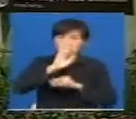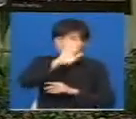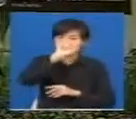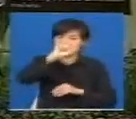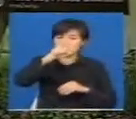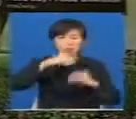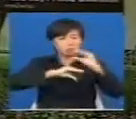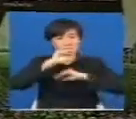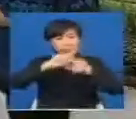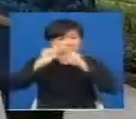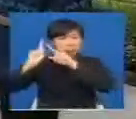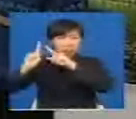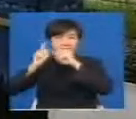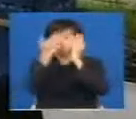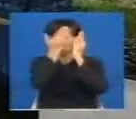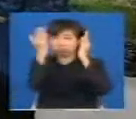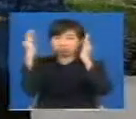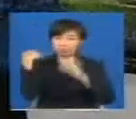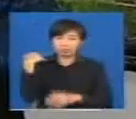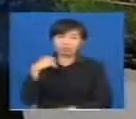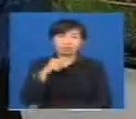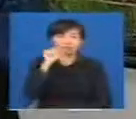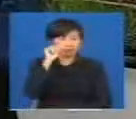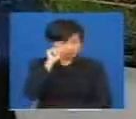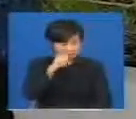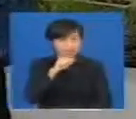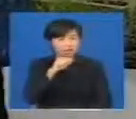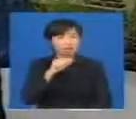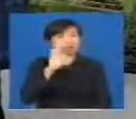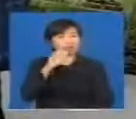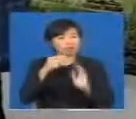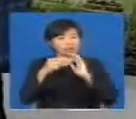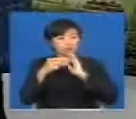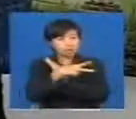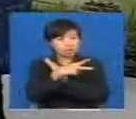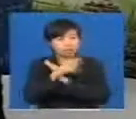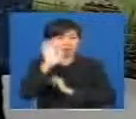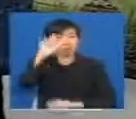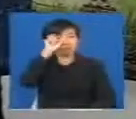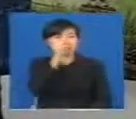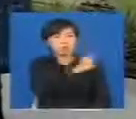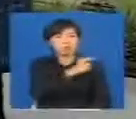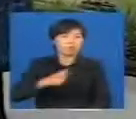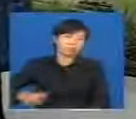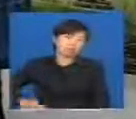ใช่ไหมครับท่าน คือมีทฤษฎีของพระบาทสมเด็จพระเจ้าอยู่หัวนะครับในเรื่องการบริหารจัดการน้ำ